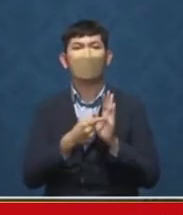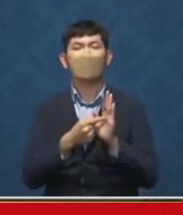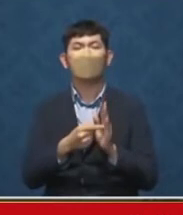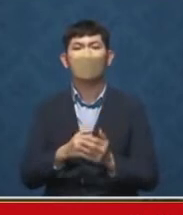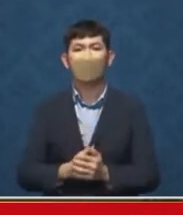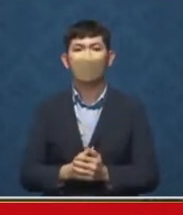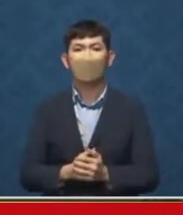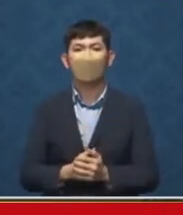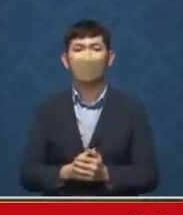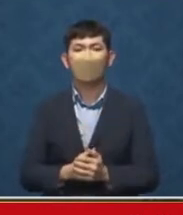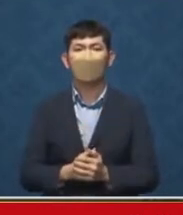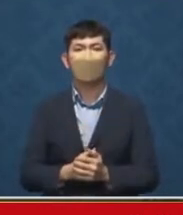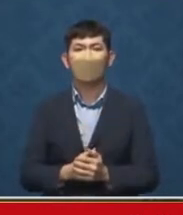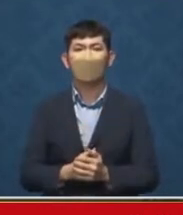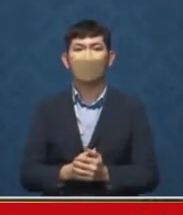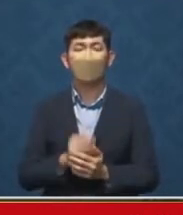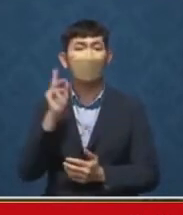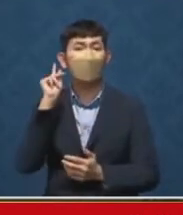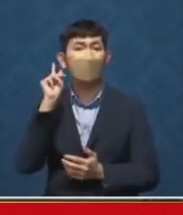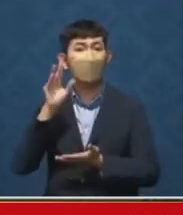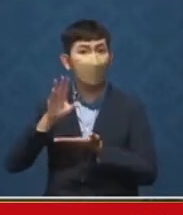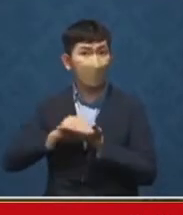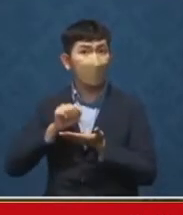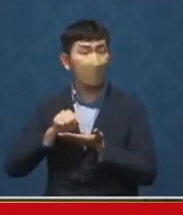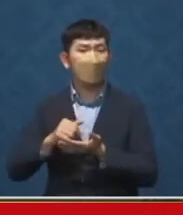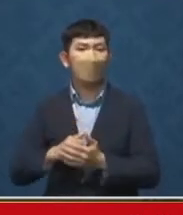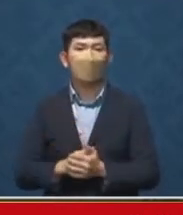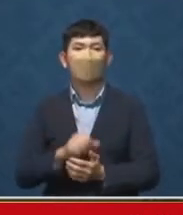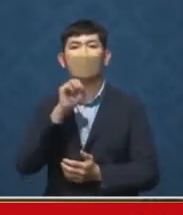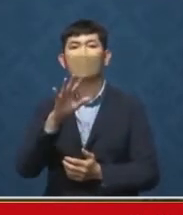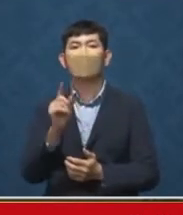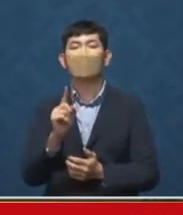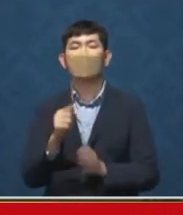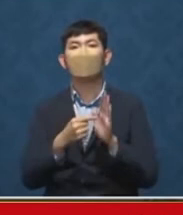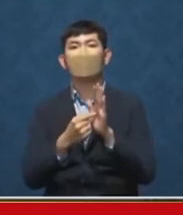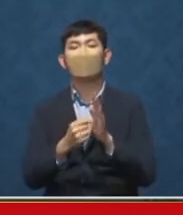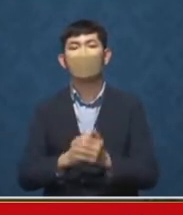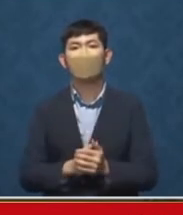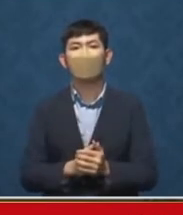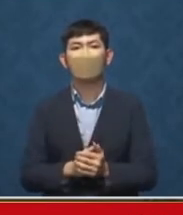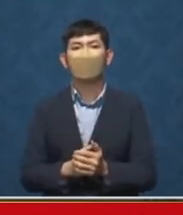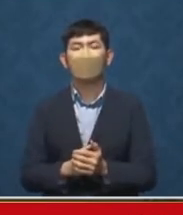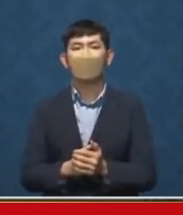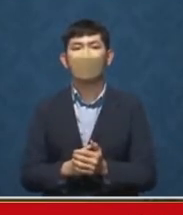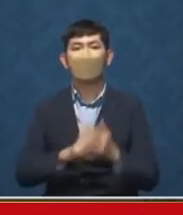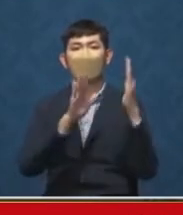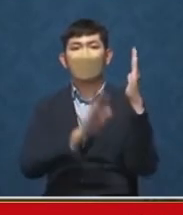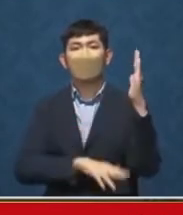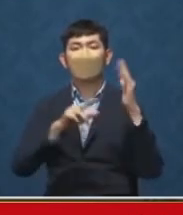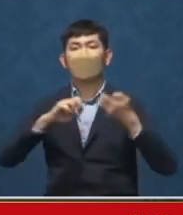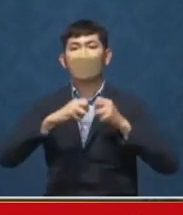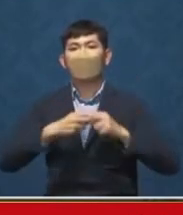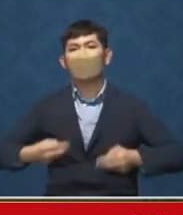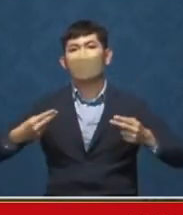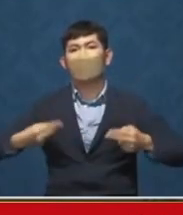ามว่าสถานการณ์ฉุกเฉินแล้วท่านก็ยกตัวอย่างเช่นนี่สำนักงานข่าวกรองนะเขาบอกว่าเช่นกรณีเห